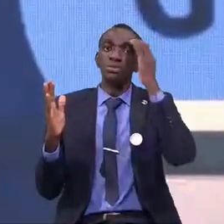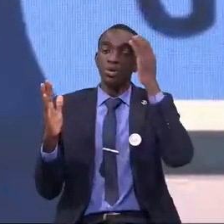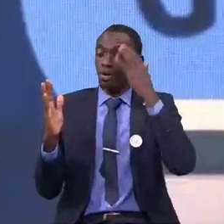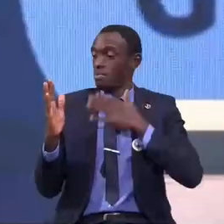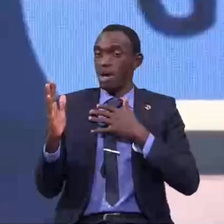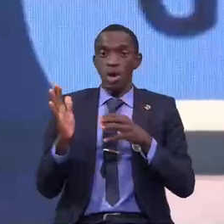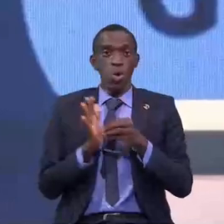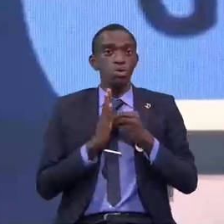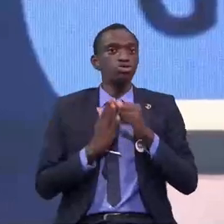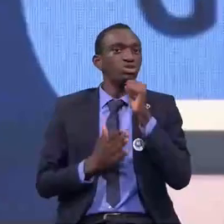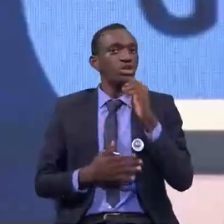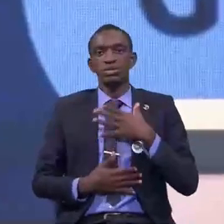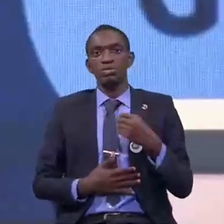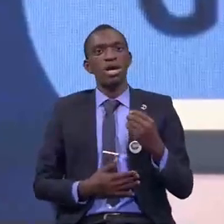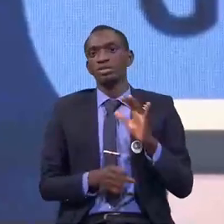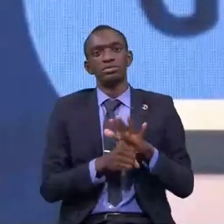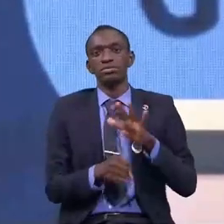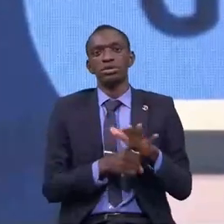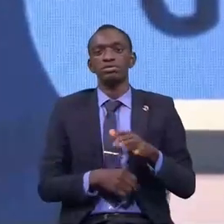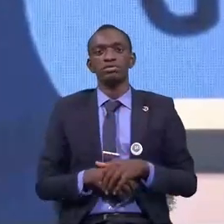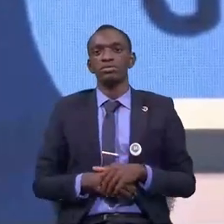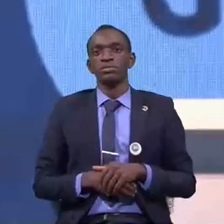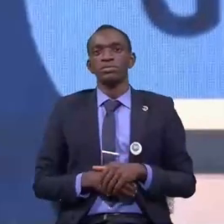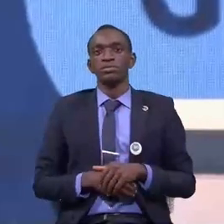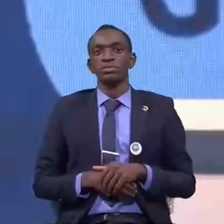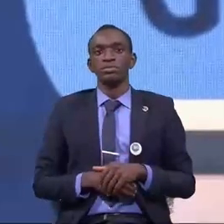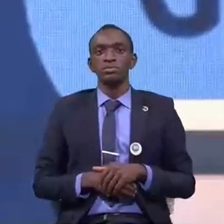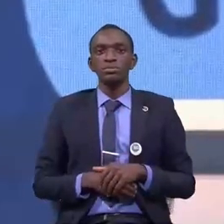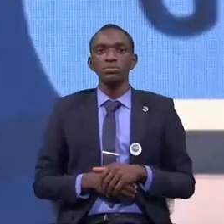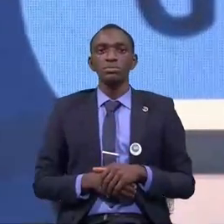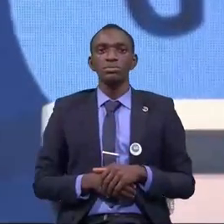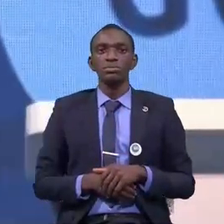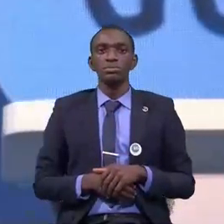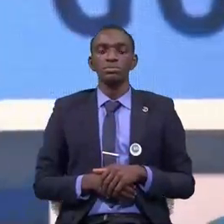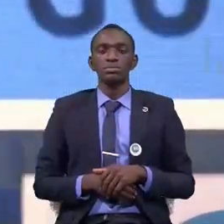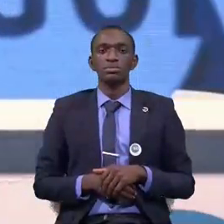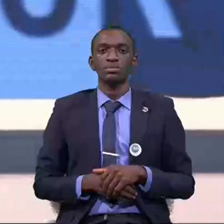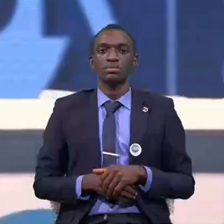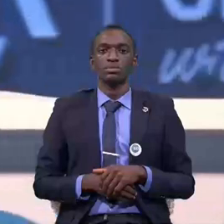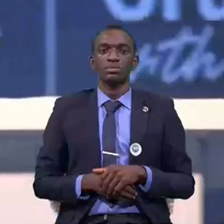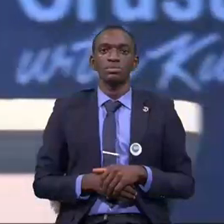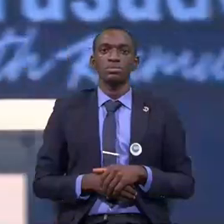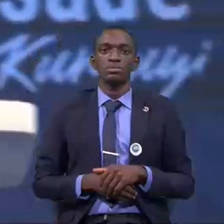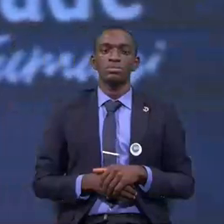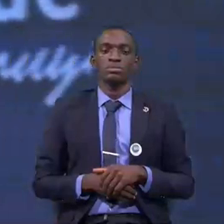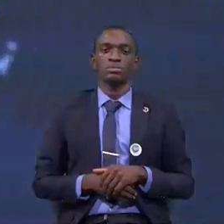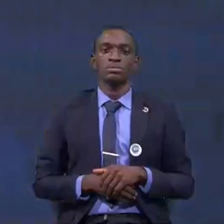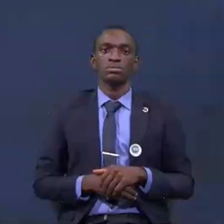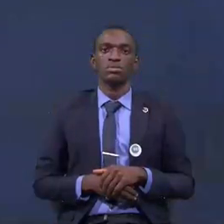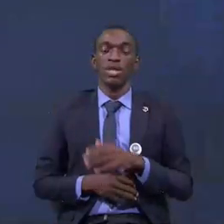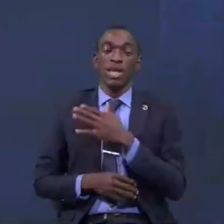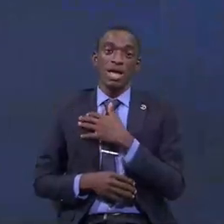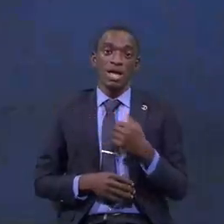Et vous regardez votre chemise blanche et vous comparez, vous voyez, mais que l'autre est incroyablement blanc. Vous comprenez alors que votre chemise n'est pas vraiment